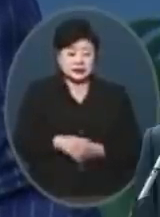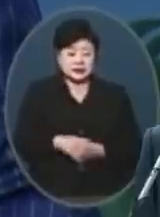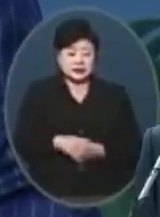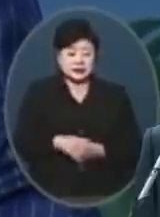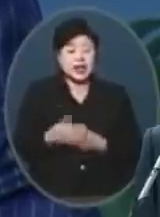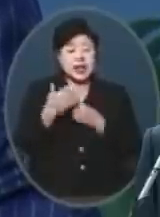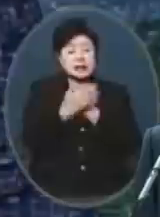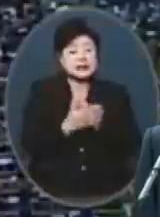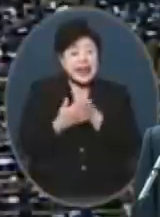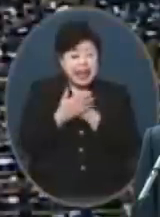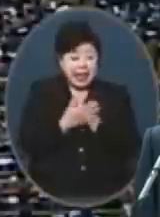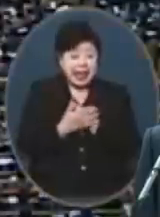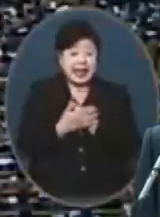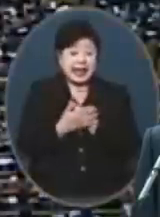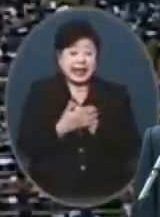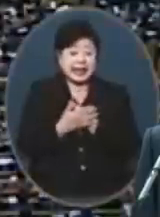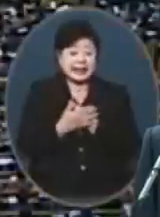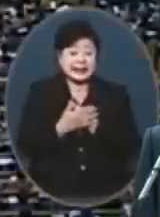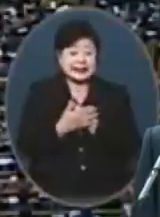은혜를